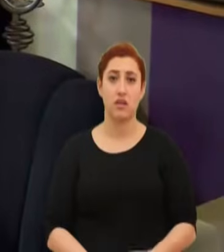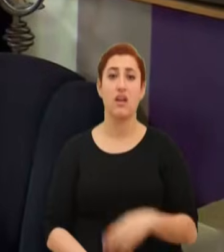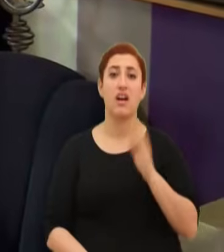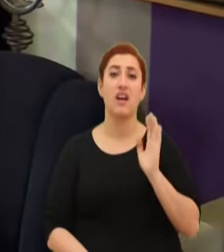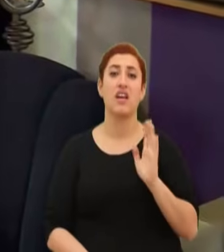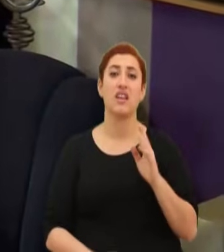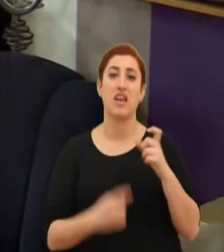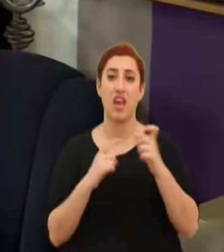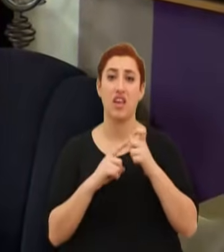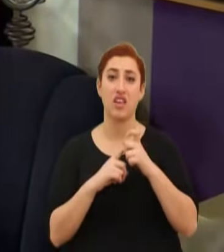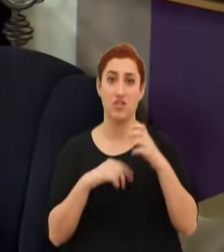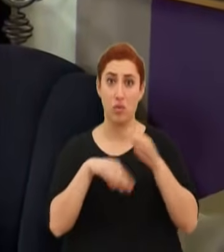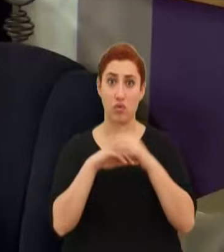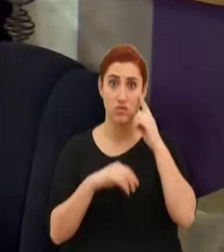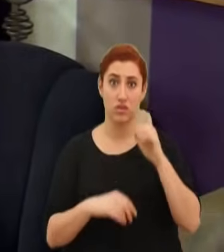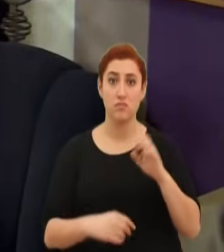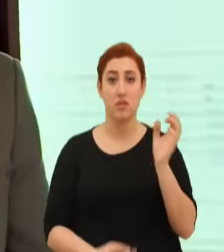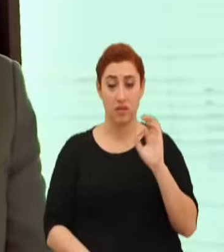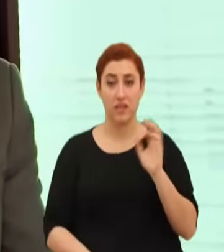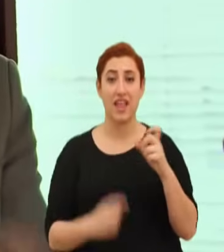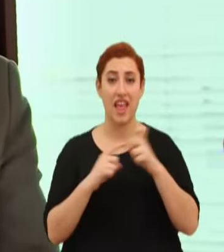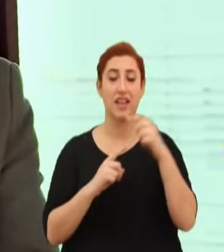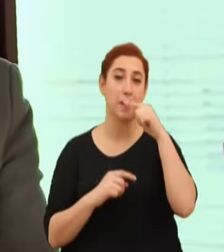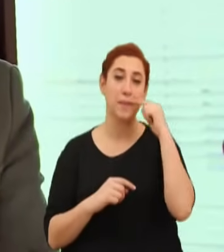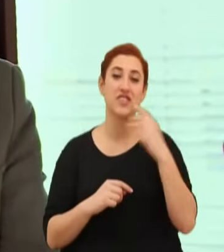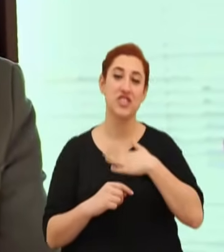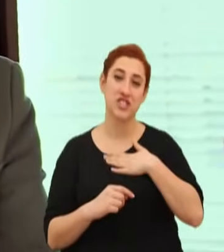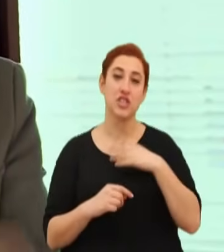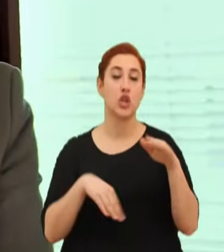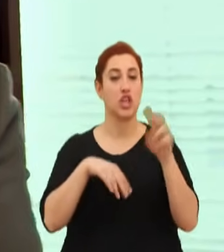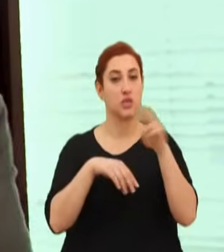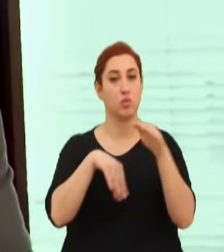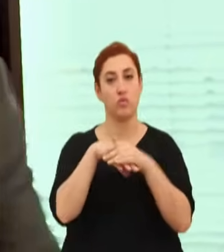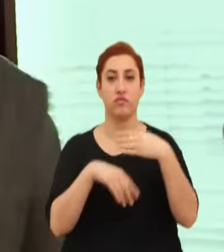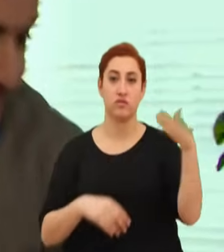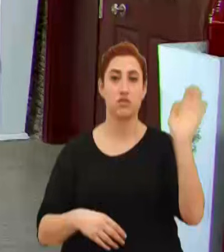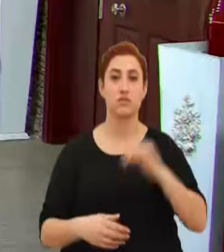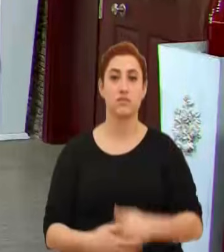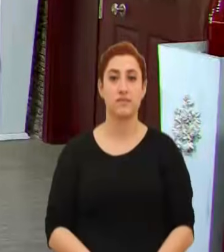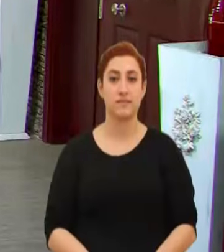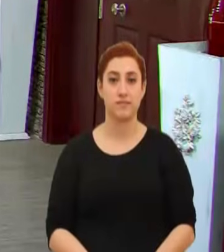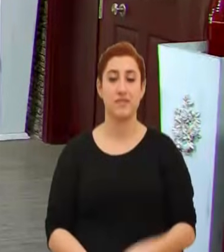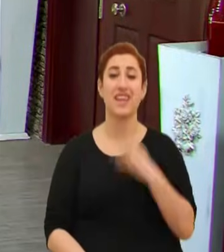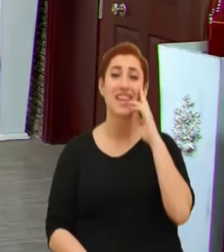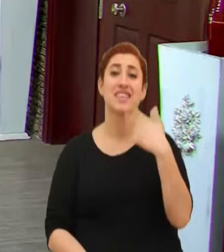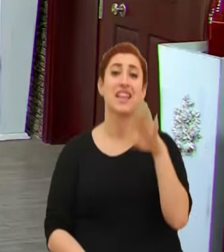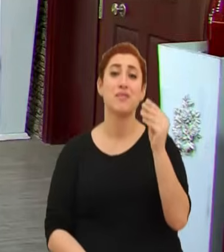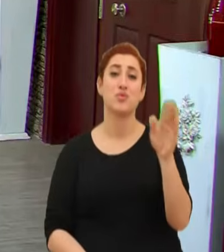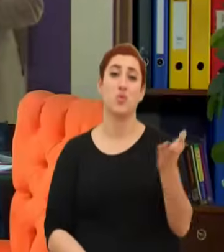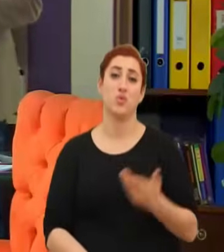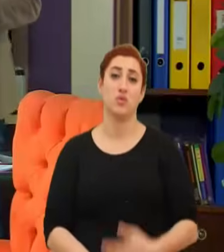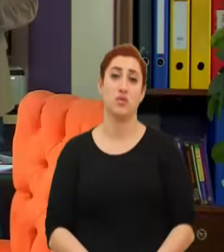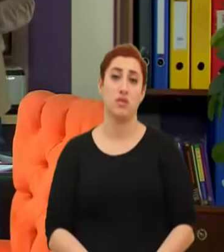Ay Engin'cim mi kovulacak? Evet. Engin ve Cim ikisi birlikte kovulacaklar canım. Ay yazık değil mi